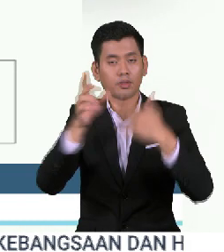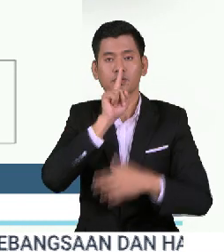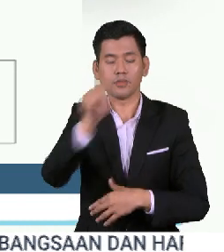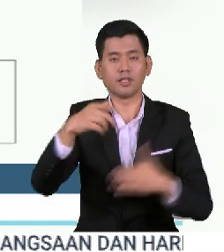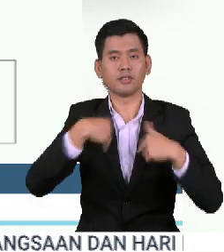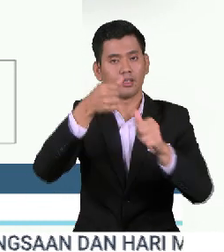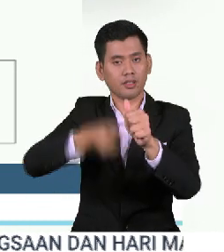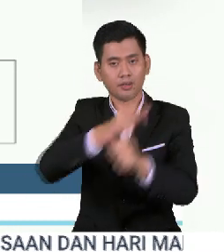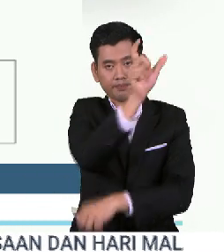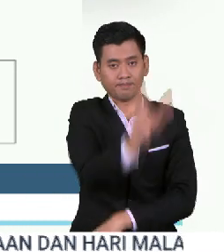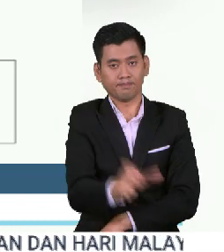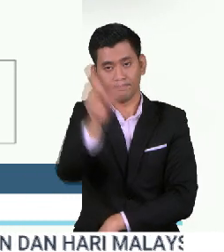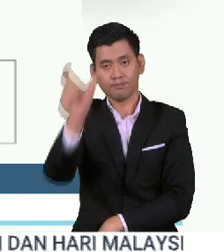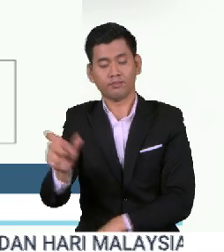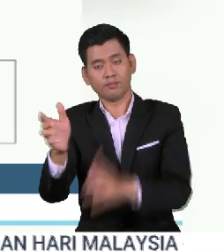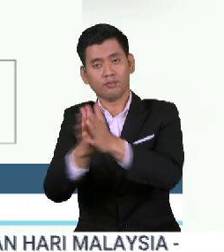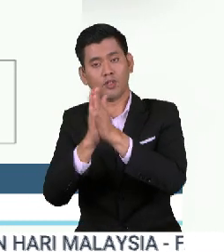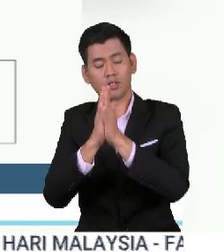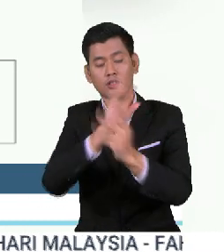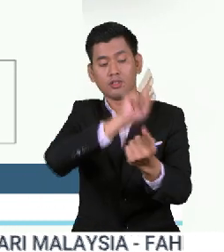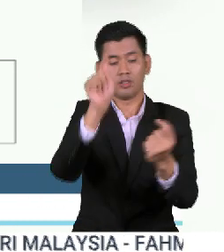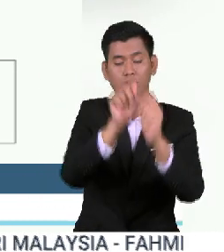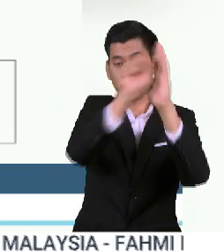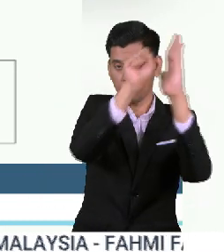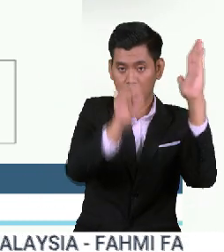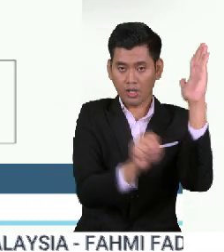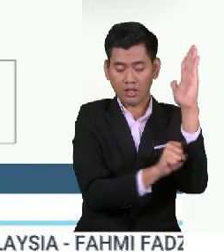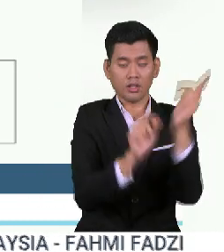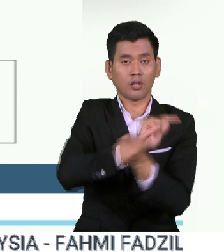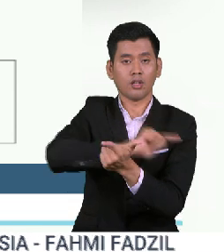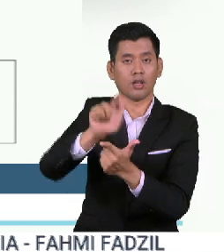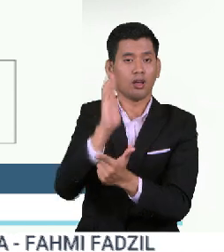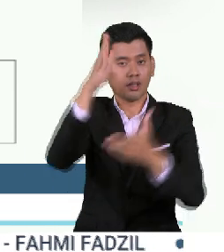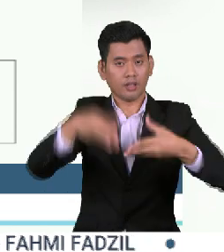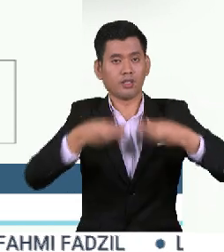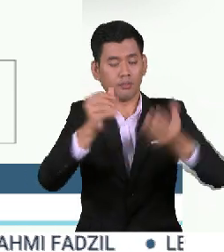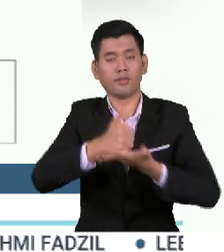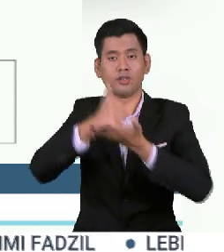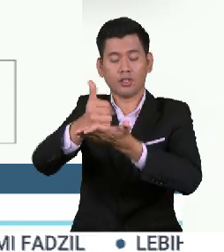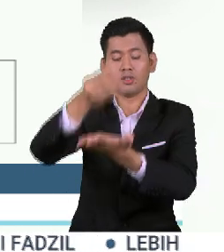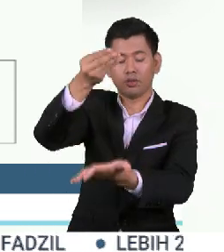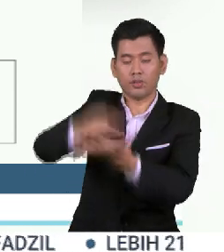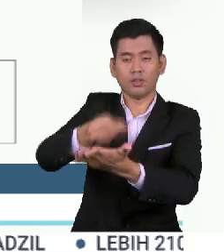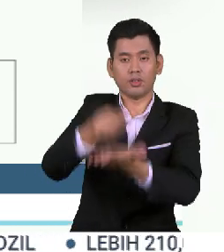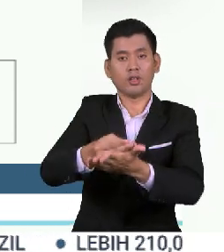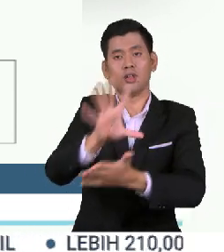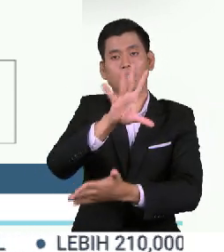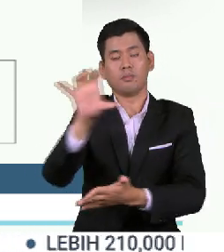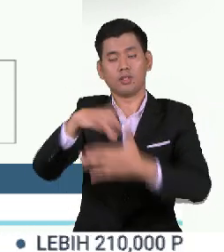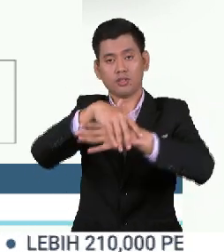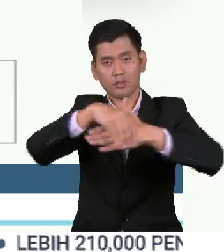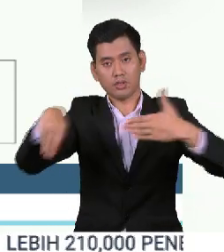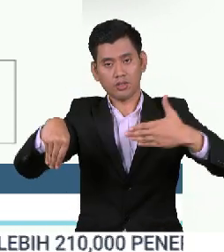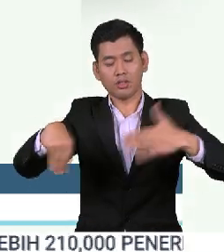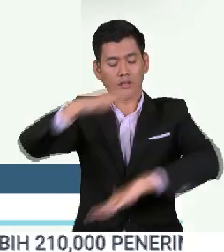setiap jemaah yang memohon Dan menepati syarat kelayakan akan diberikan bantuan uang tunai 500 Ringgit